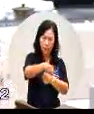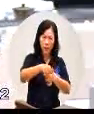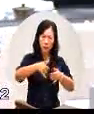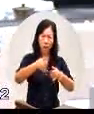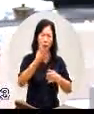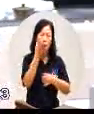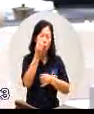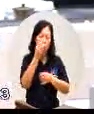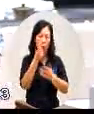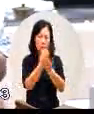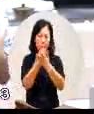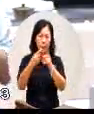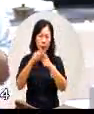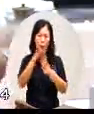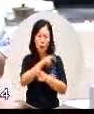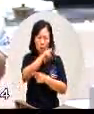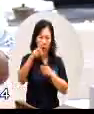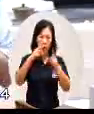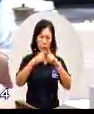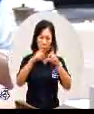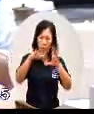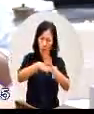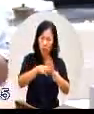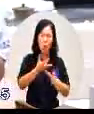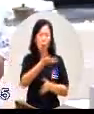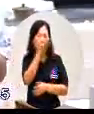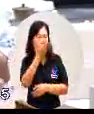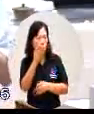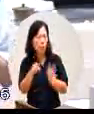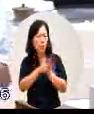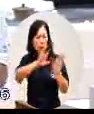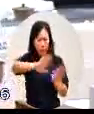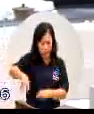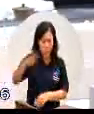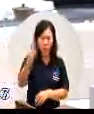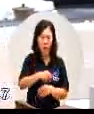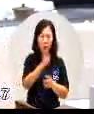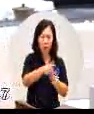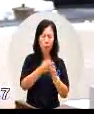观光客除了看人文看景观之外，最后